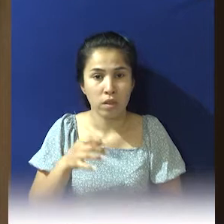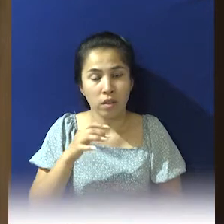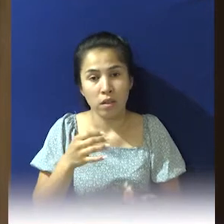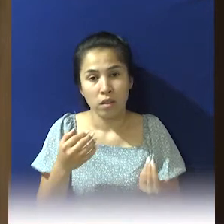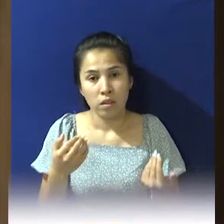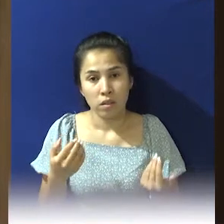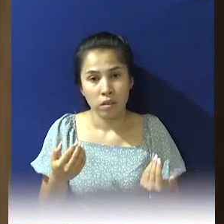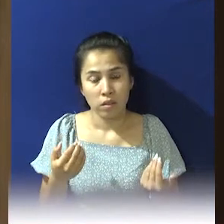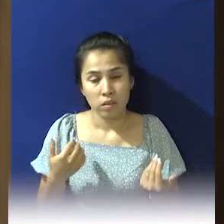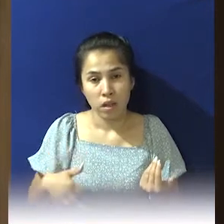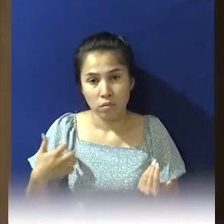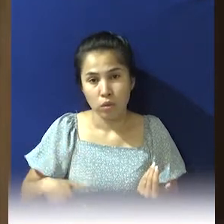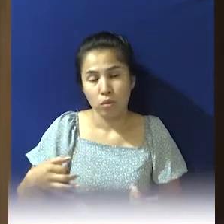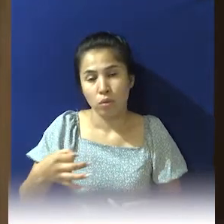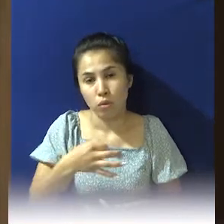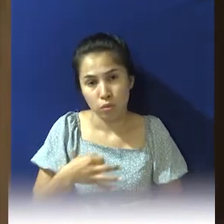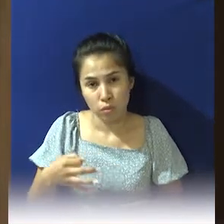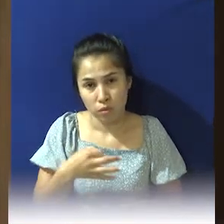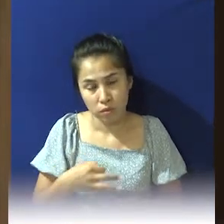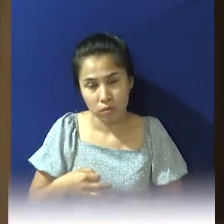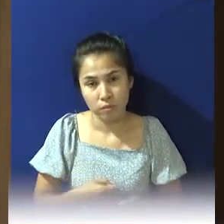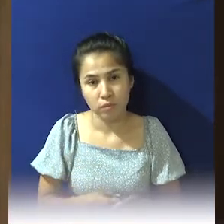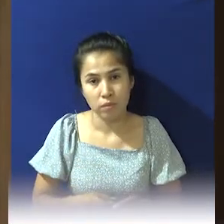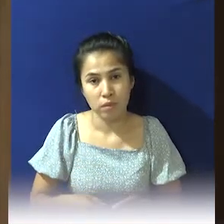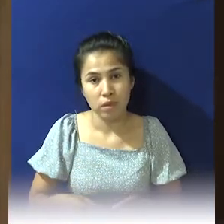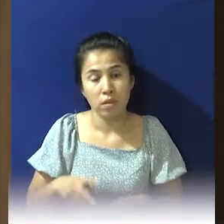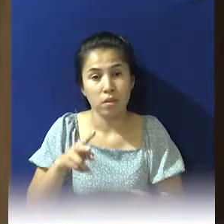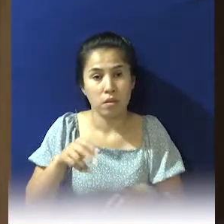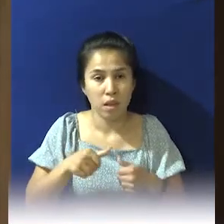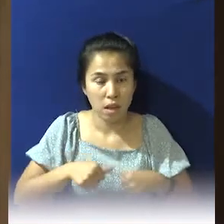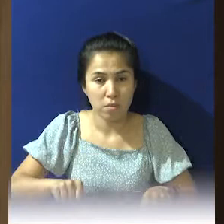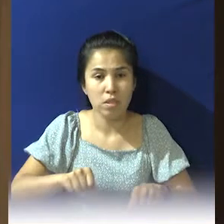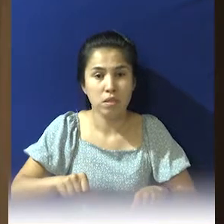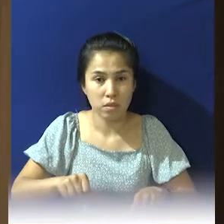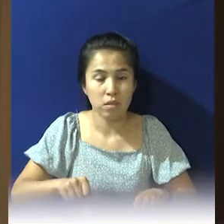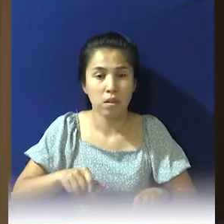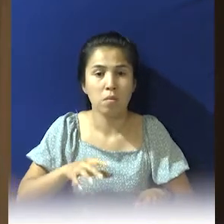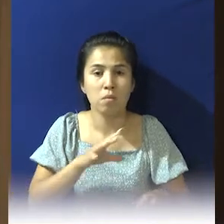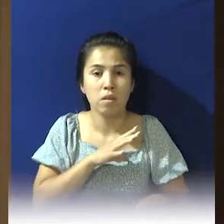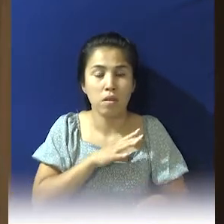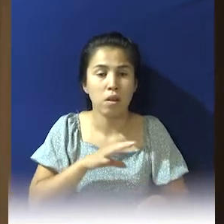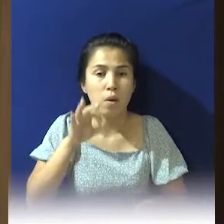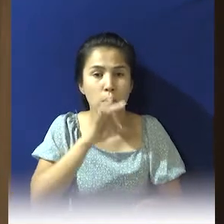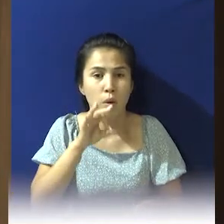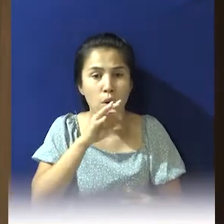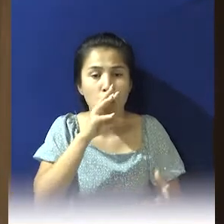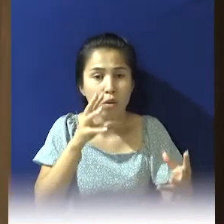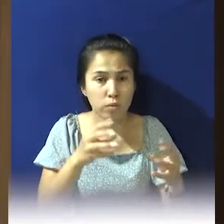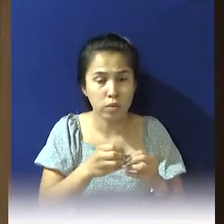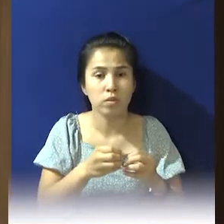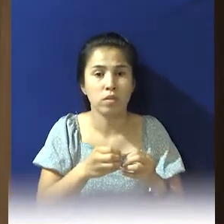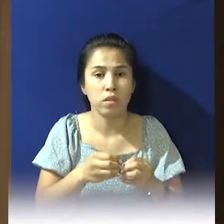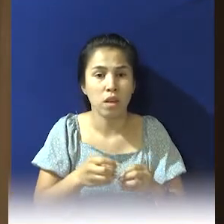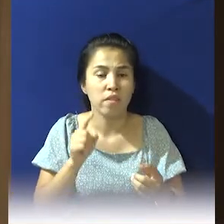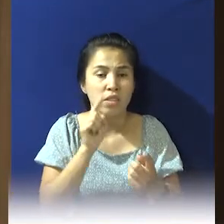уровня оказания социальной помощи гражданам, состоящим на учете службы пробации, то есть, в частности, помощь переводчика, подготовка документов